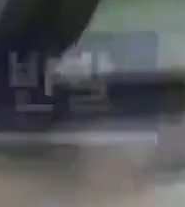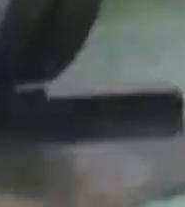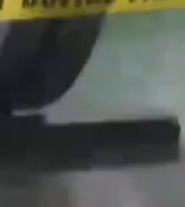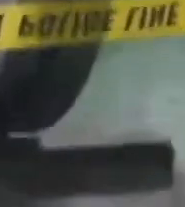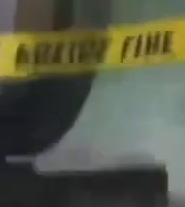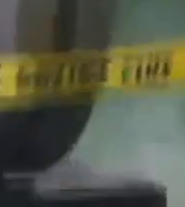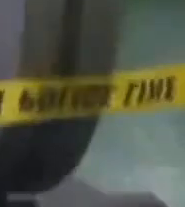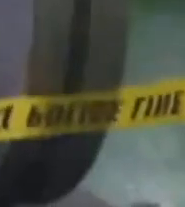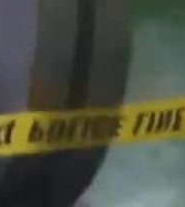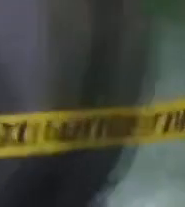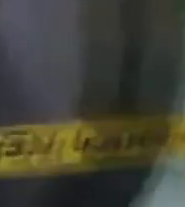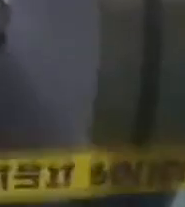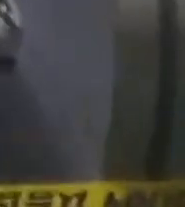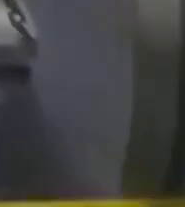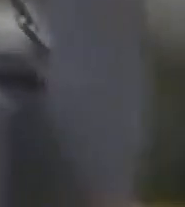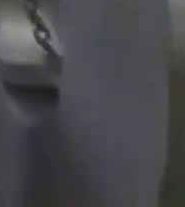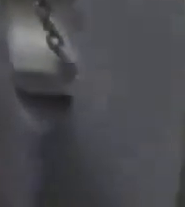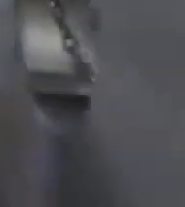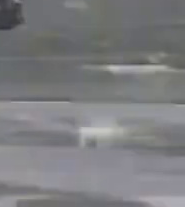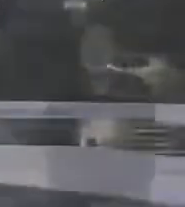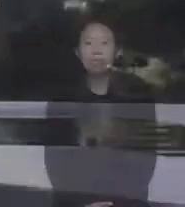있습니다.